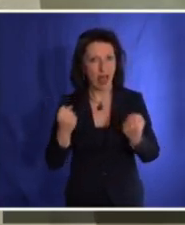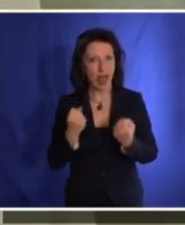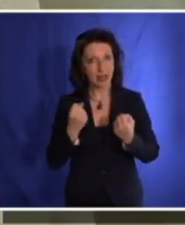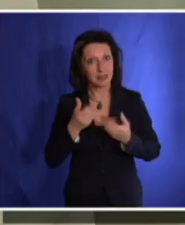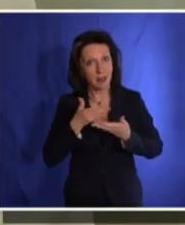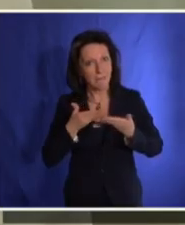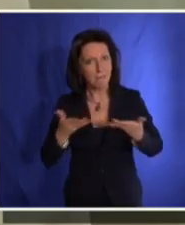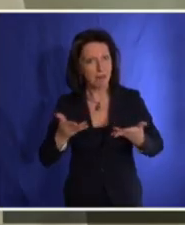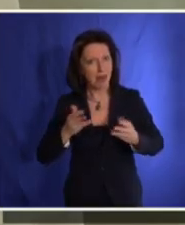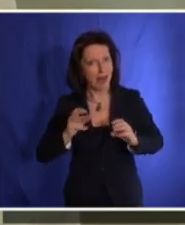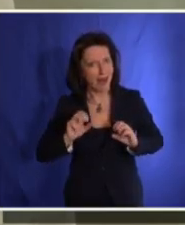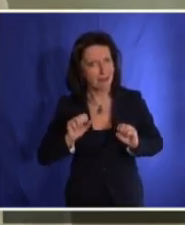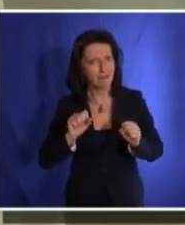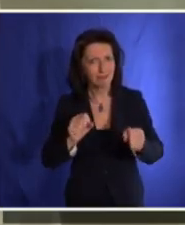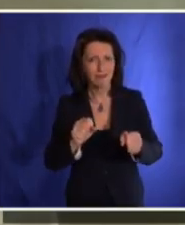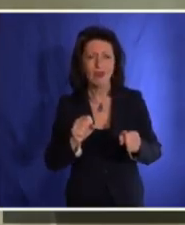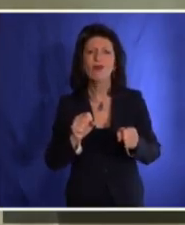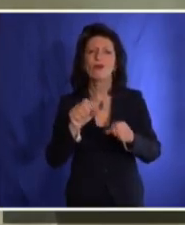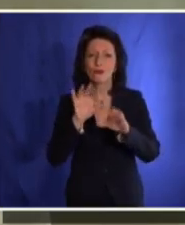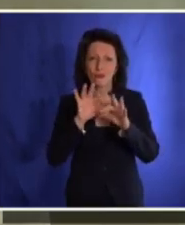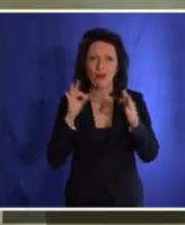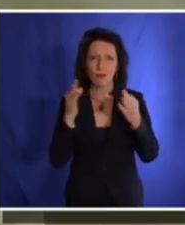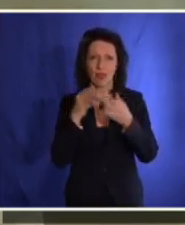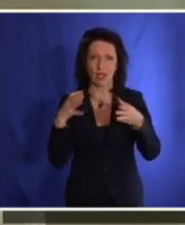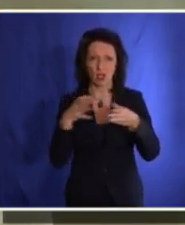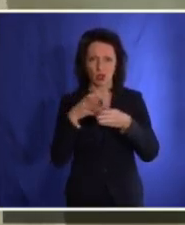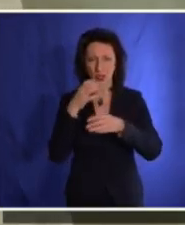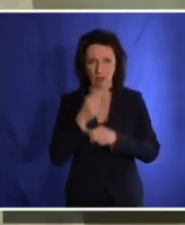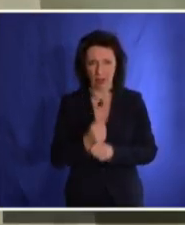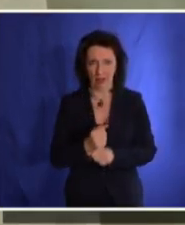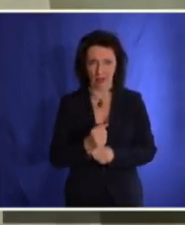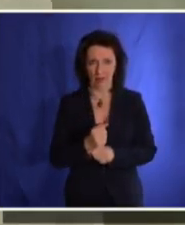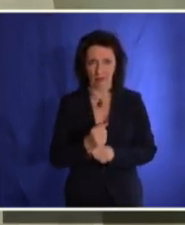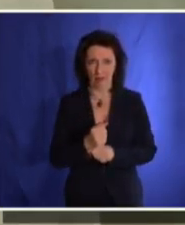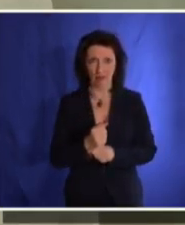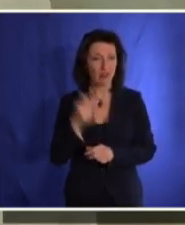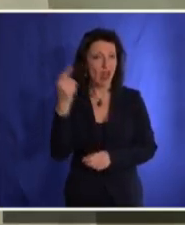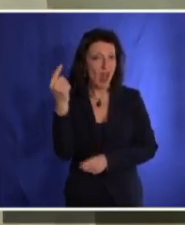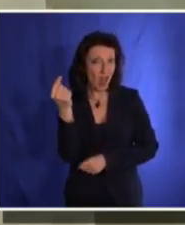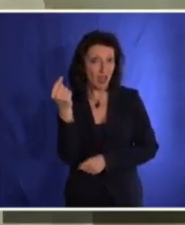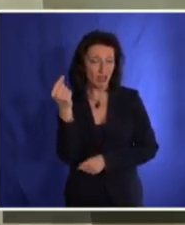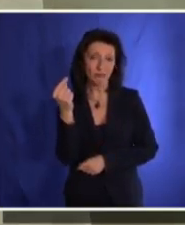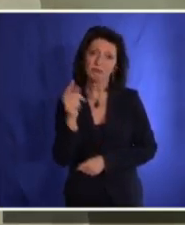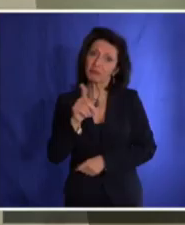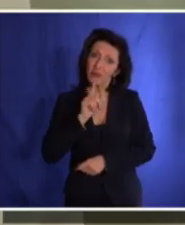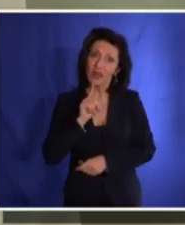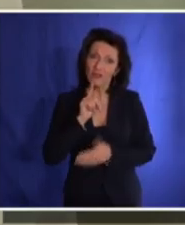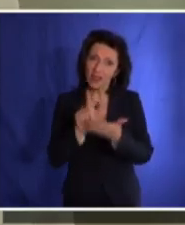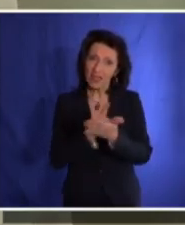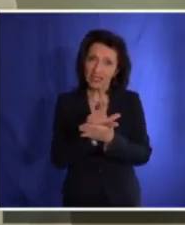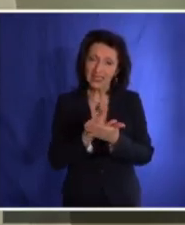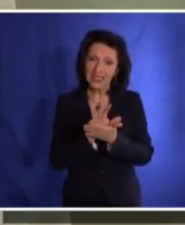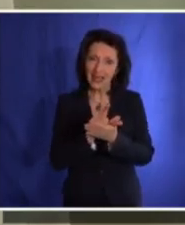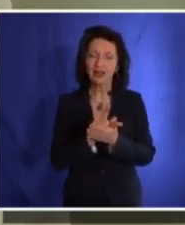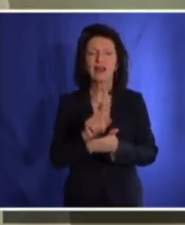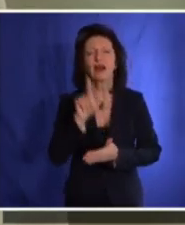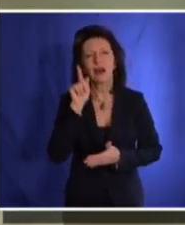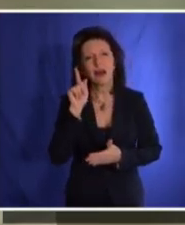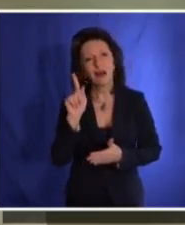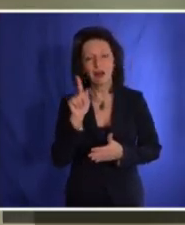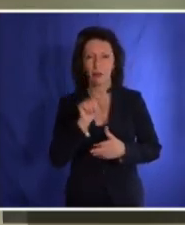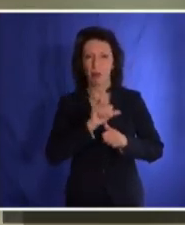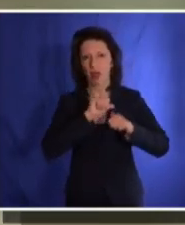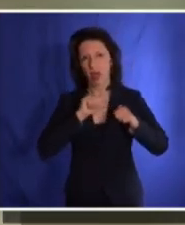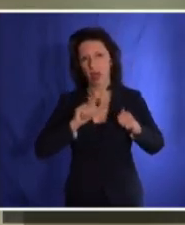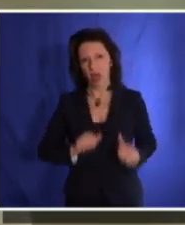Einsatzbereitschaft und vor allem auch den Zusammenhalt in der Familie. Sie hatten wenig Zeit, aber